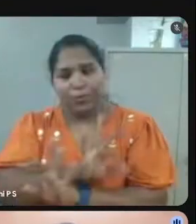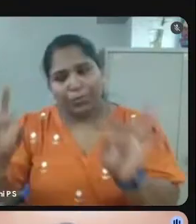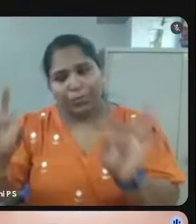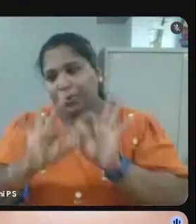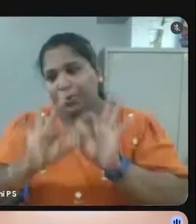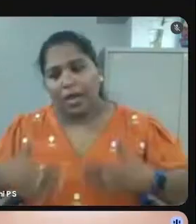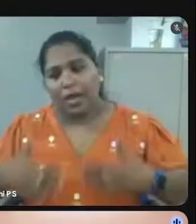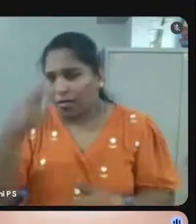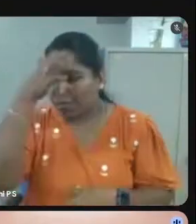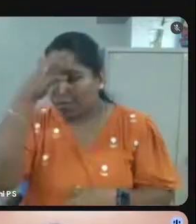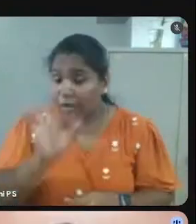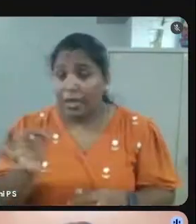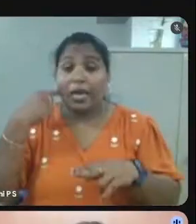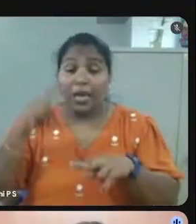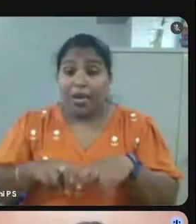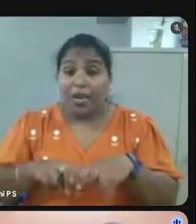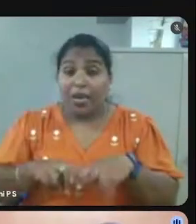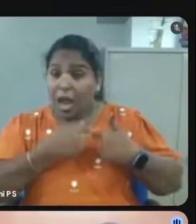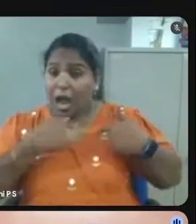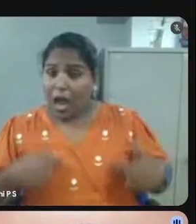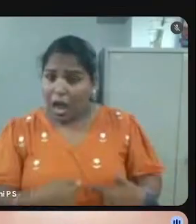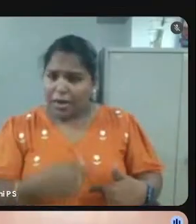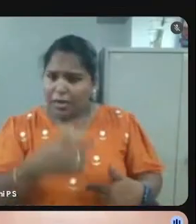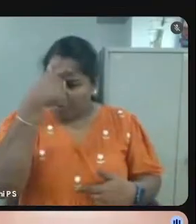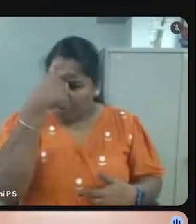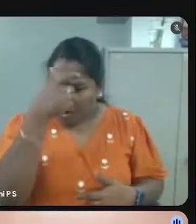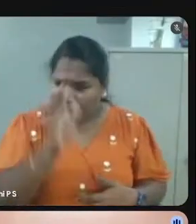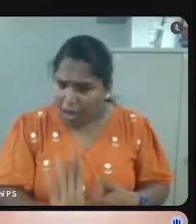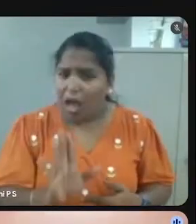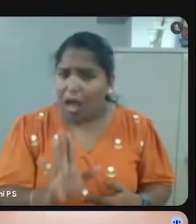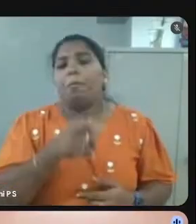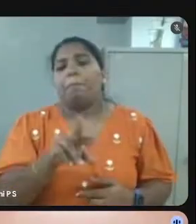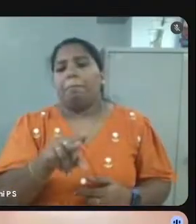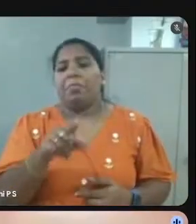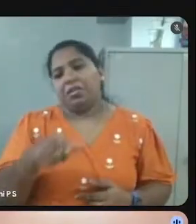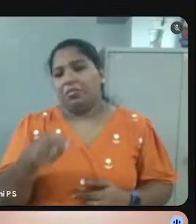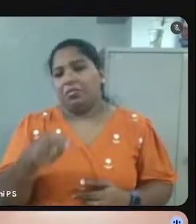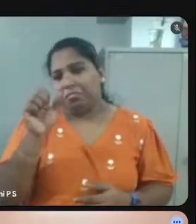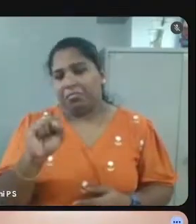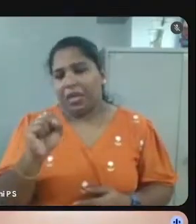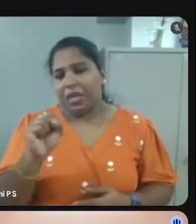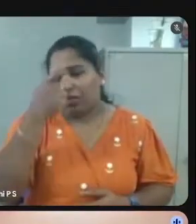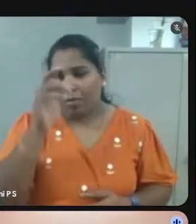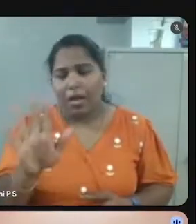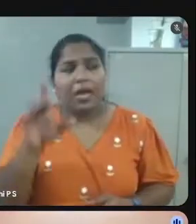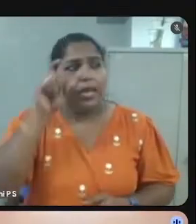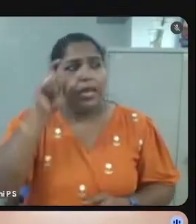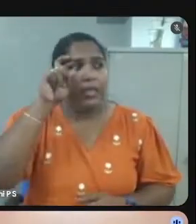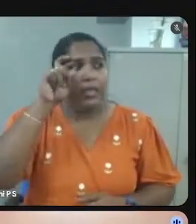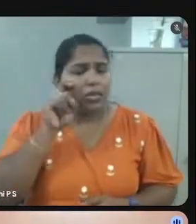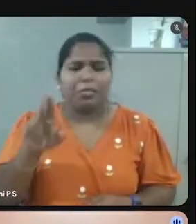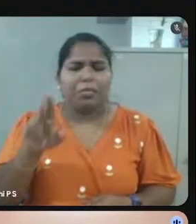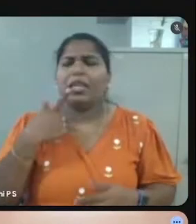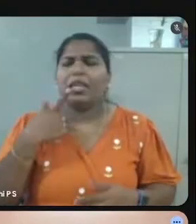അവർക്ക് ഏതെങ്കിലും ഫിസിക്കൽ ഇഷ്യൂസോ ഹാർട്ട് ഇഷ്യൂസോ അല്ലെങ്കിൽ വേറെങ്കിലും ഉണ്ടെങ്കിൽ അതാണ് പറയുന്നത്. സെക്ഷൽ ആക്ടിവിറ്റി പിന്നെ നമുക്കത്